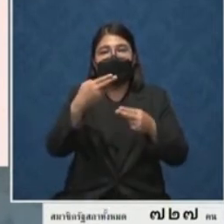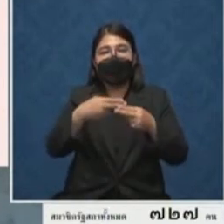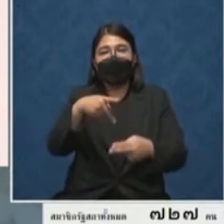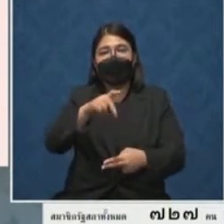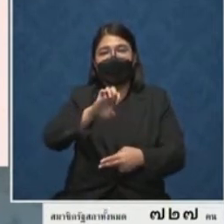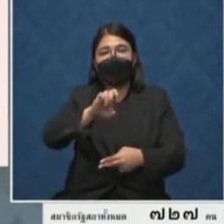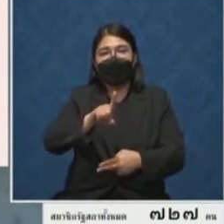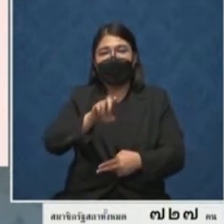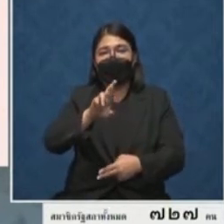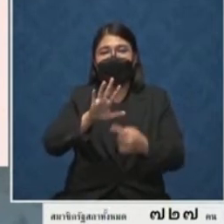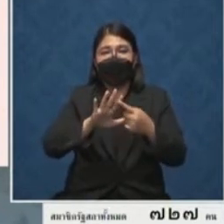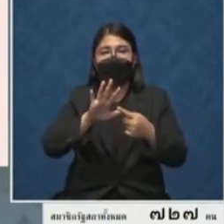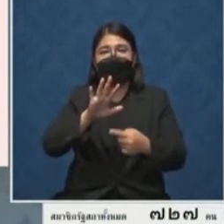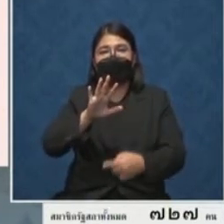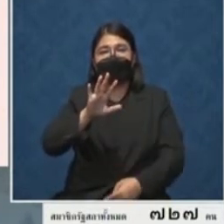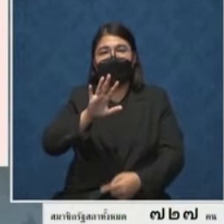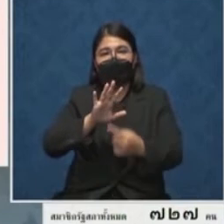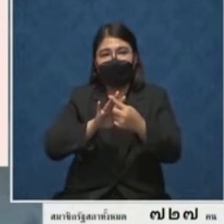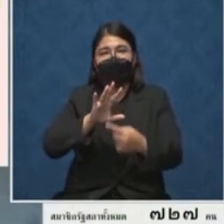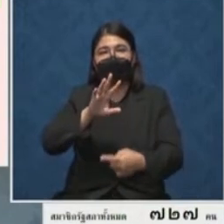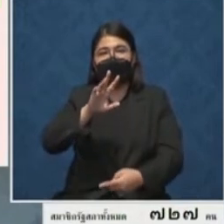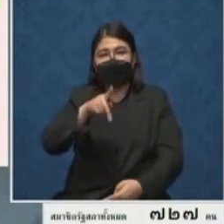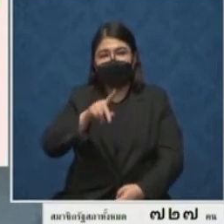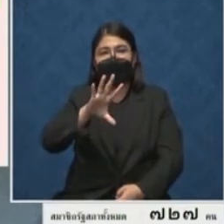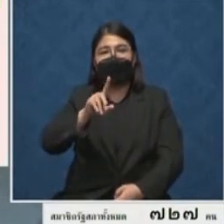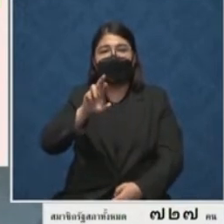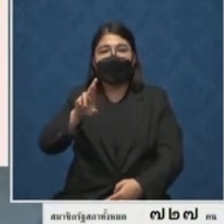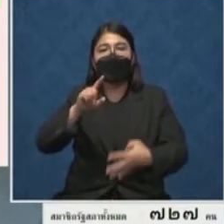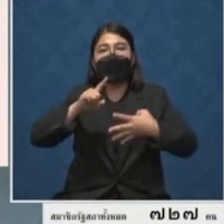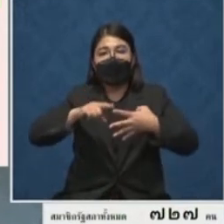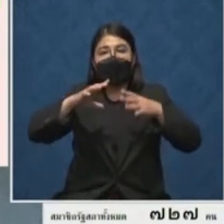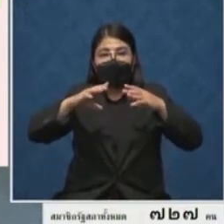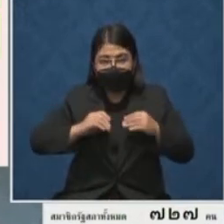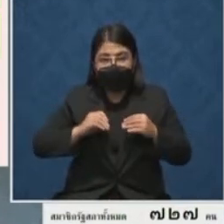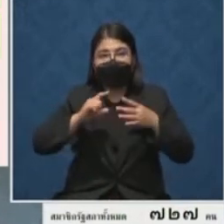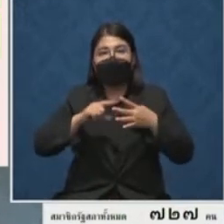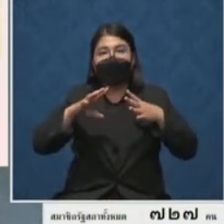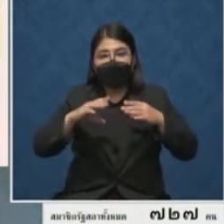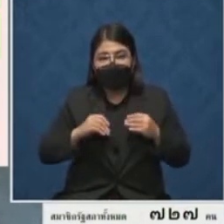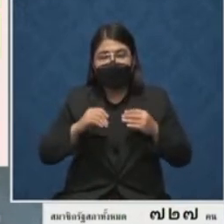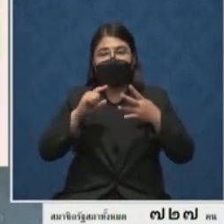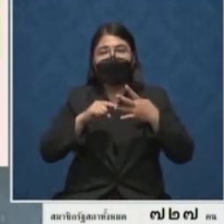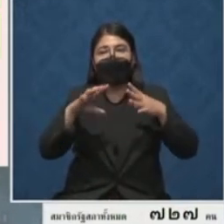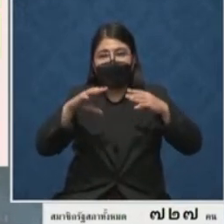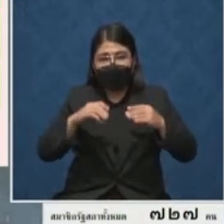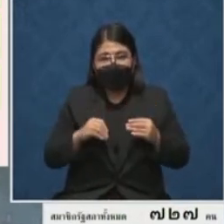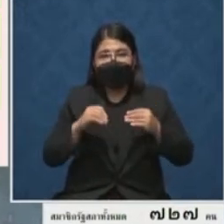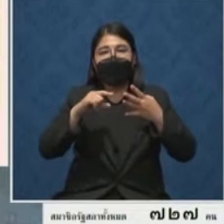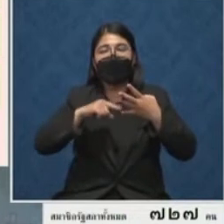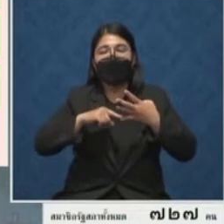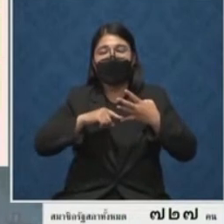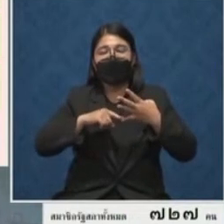1รับหลักการ2รับหลักการ3รับหลักการและ4รับหลักการ